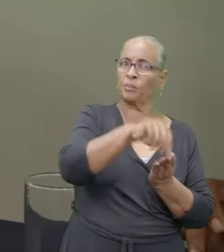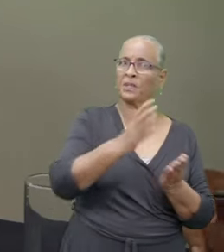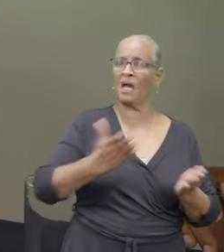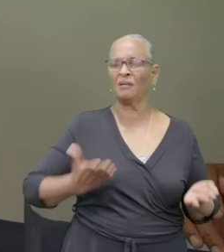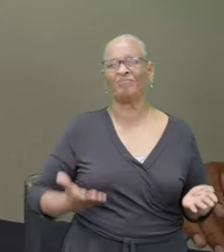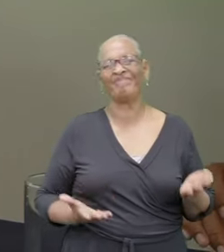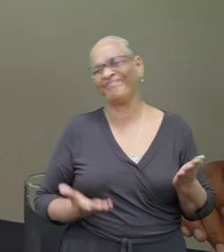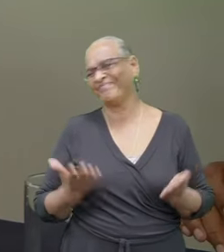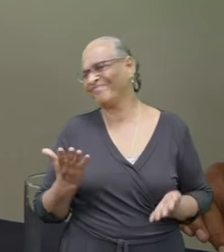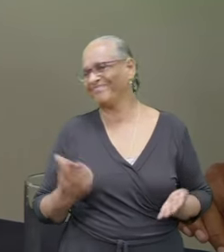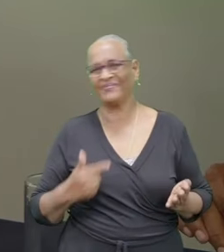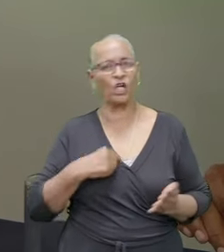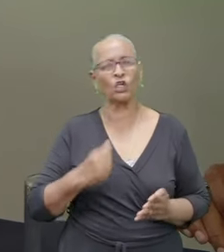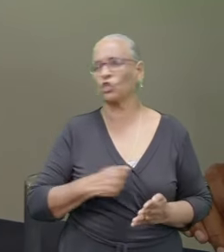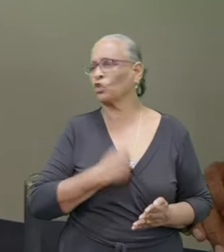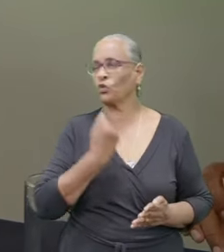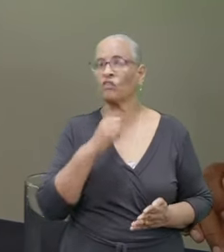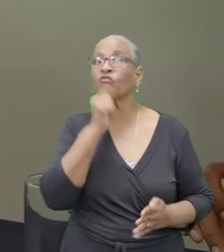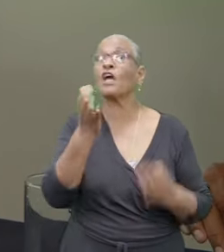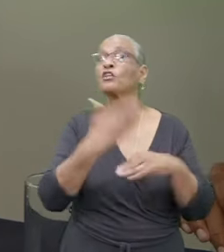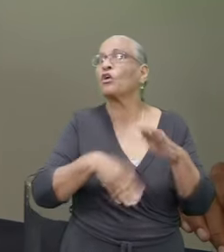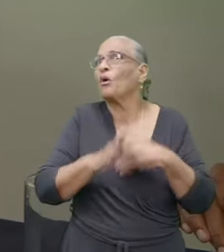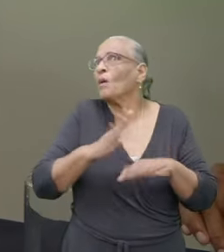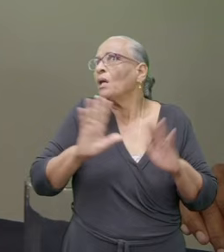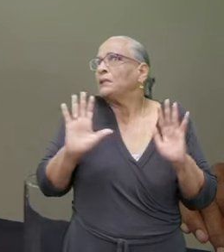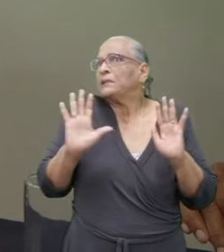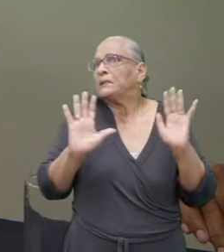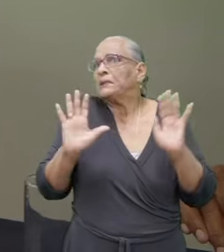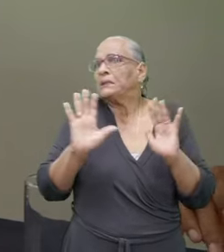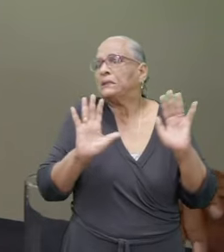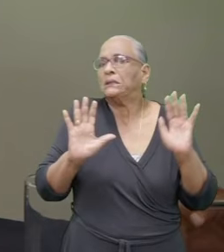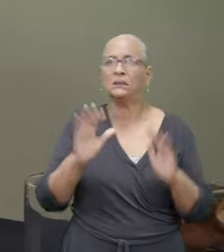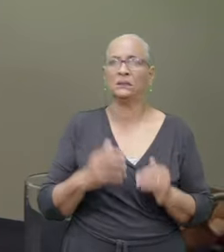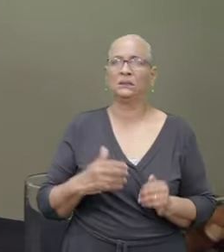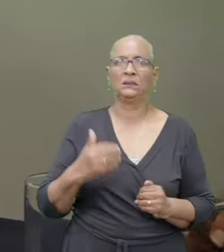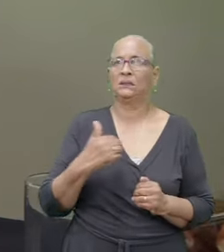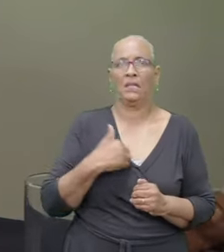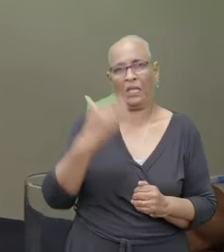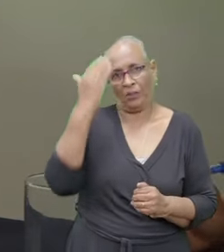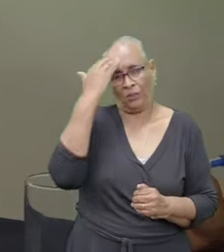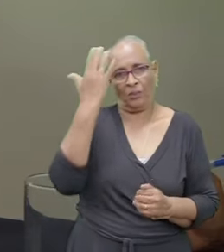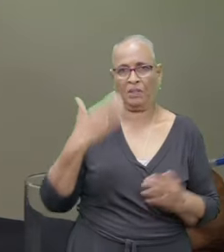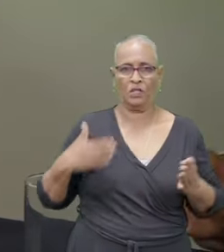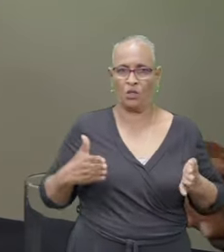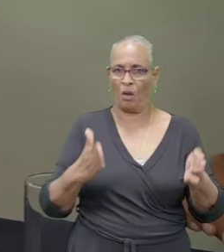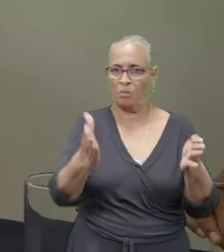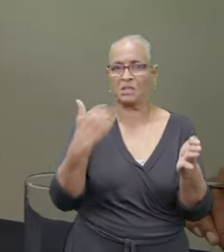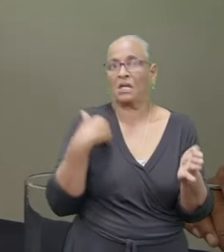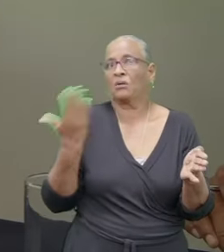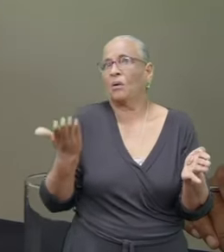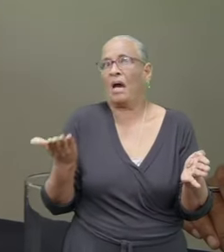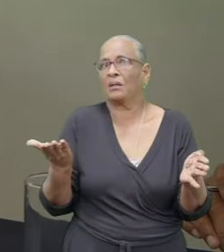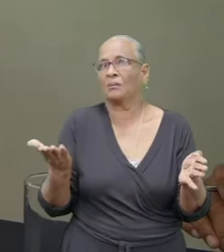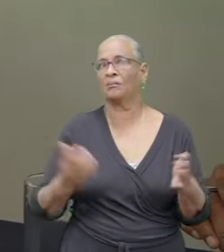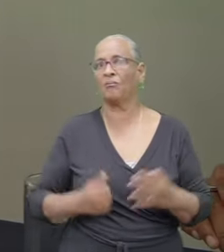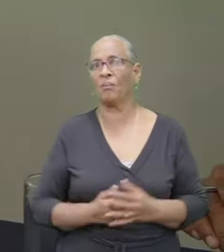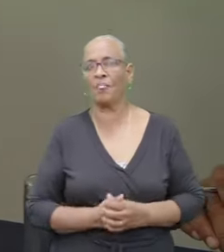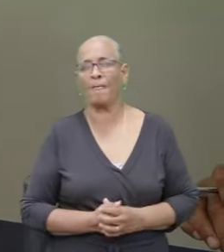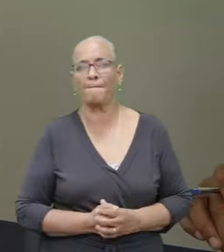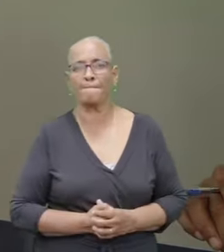Ik durf bijna niet te zeggen wat er nu gaat gebeuren. En u zegt, u weet niet waarom ze op straat zijn. Goed. Wat is uw vraag